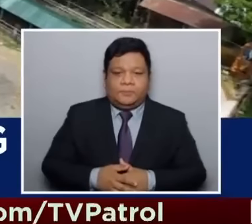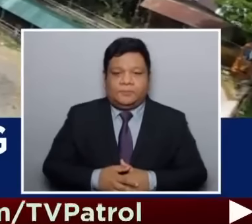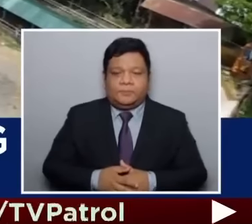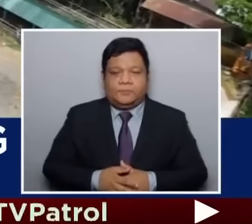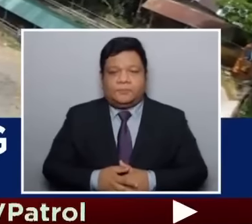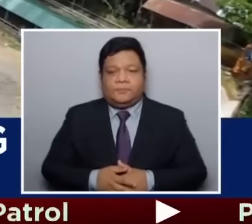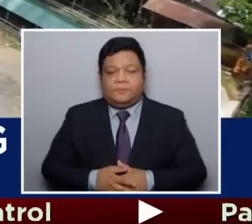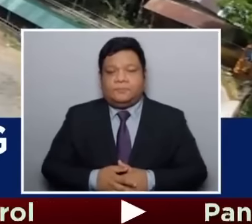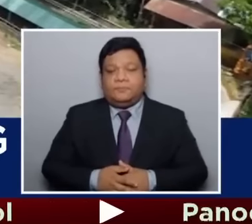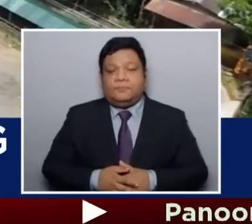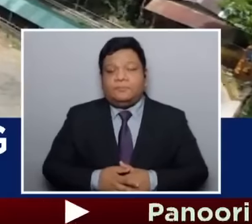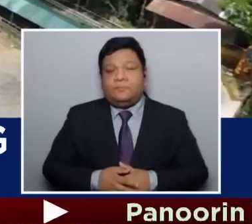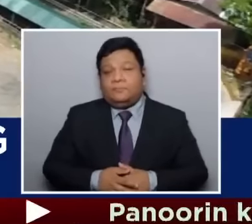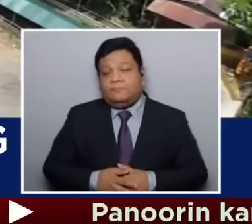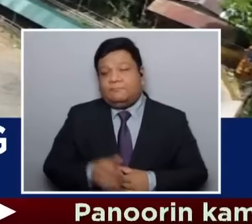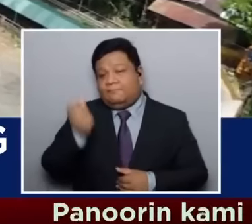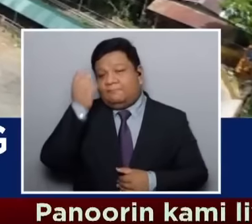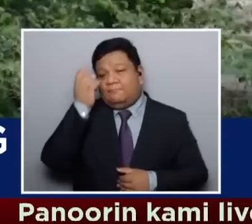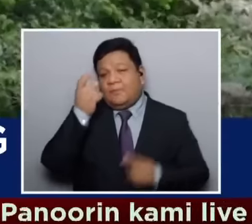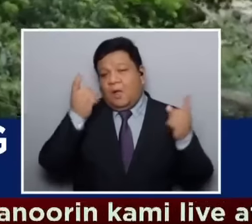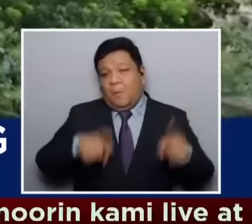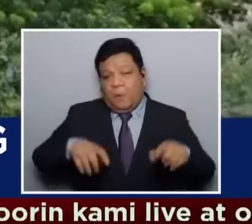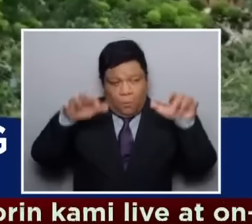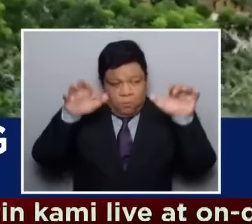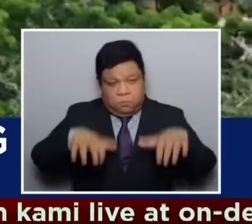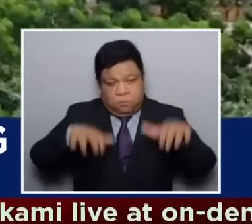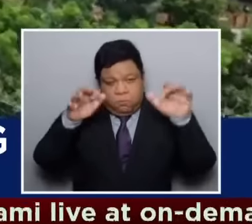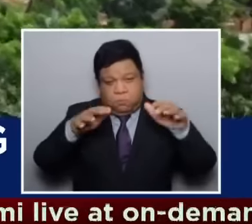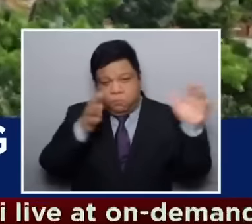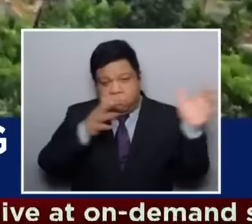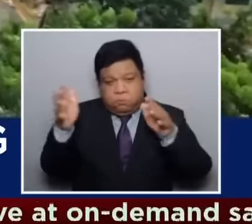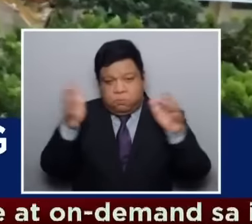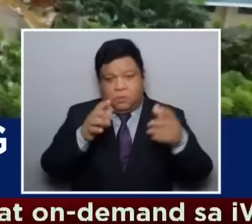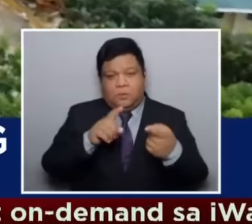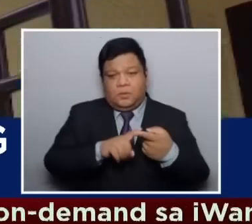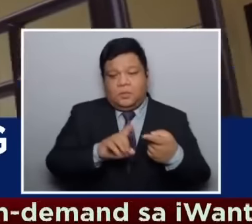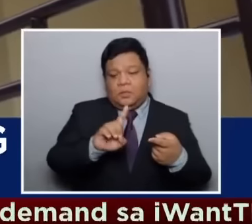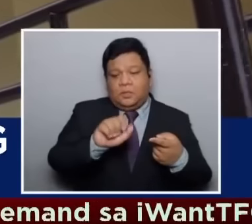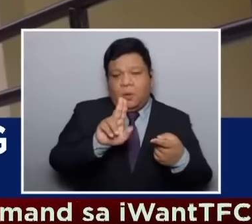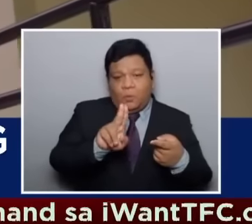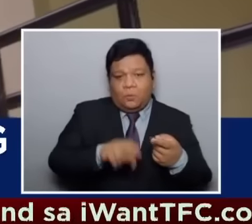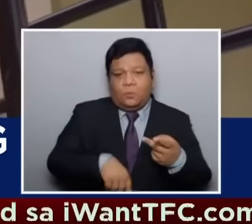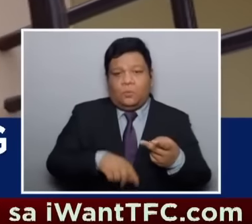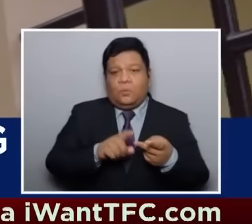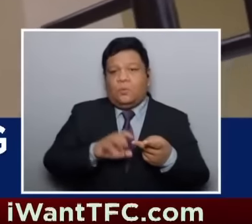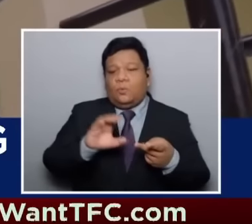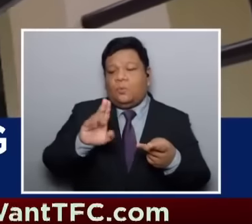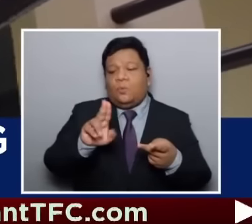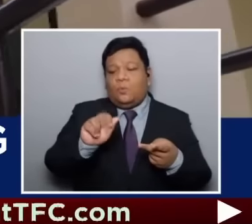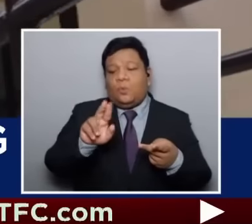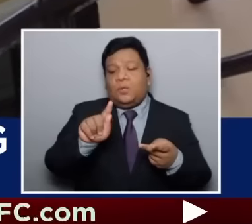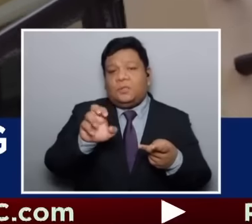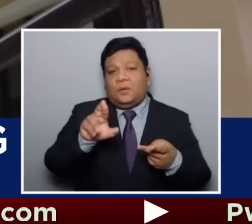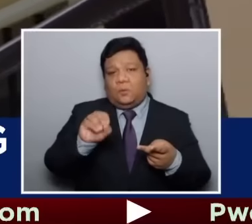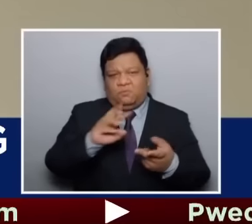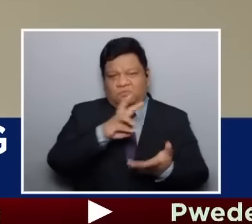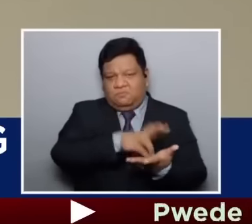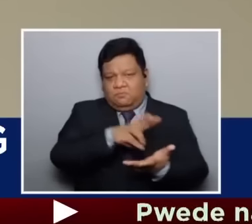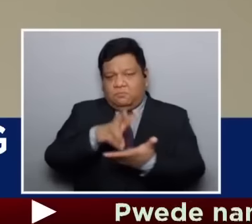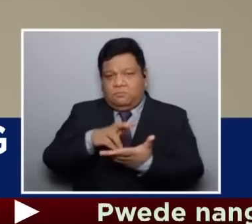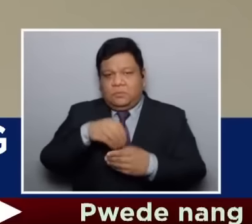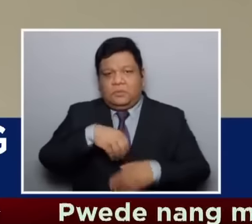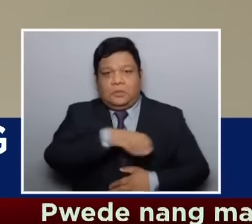Tuwing malakas ang ulan o malakas ang bagyo sa mga bayan ng Dao at Cuartero sa Capiz, nagsisilbing evacuation center ng mga